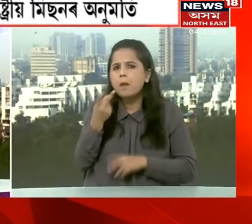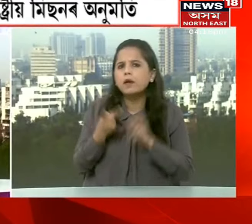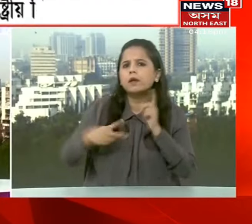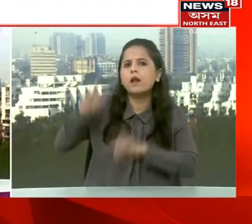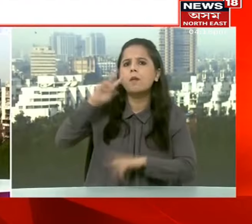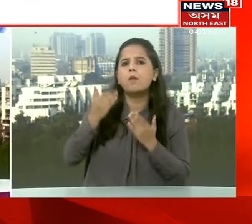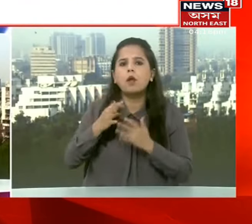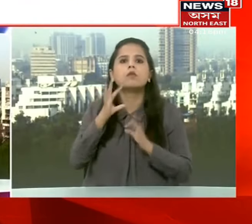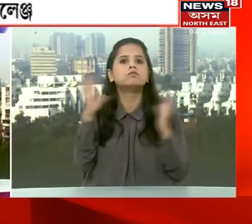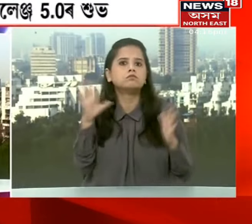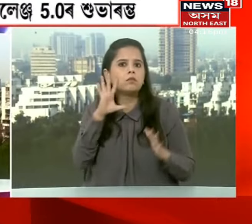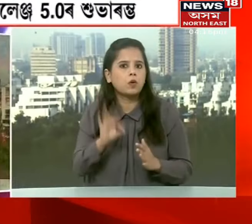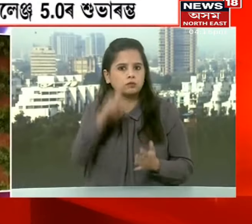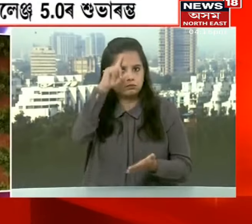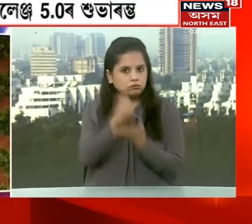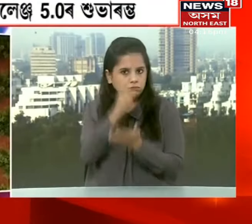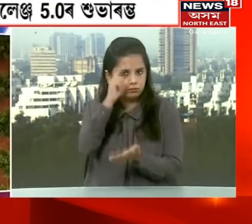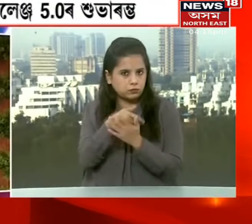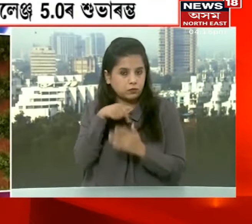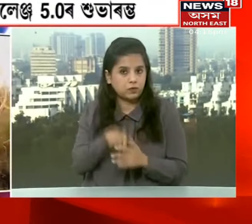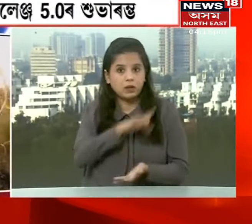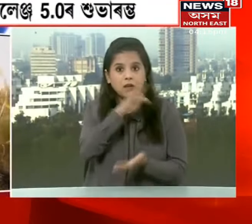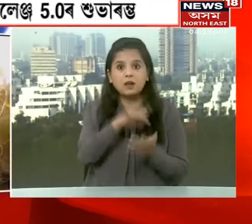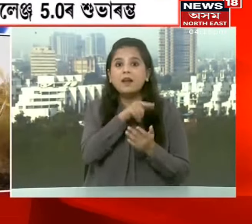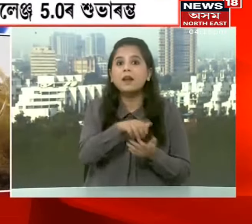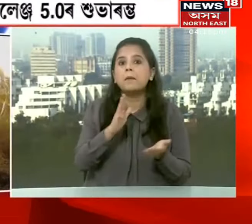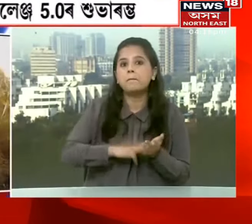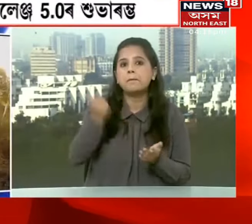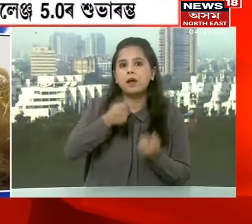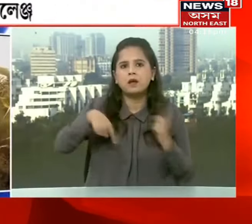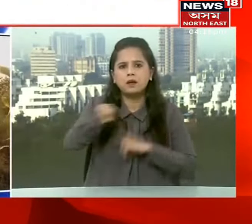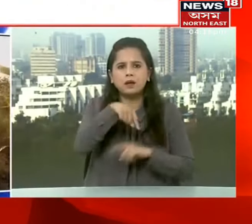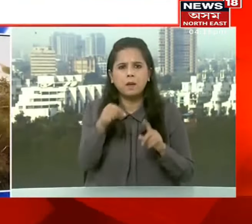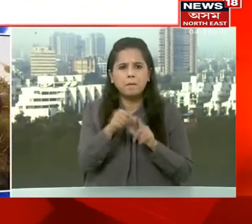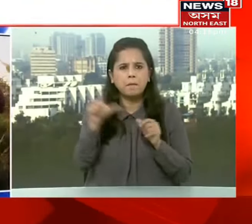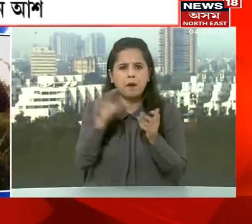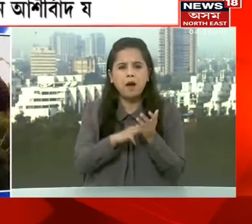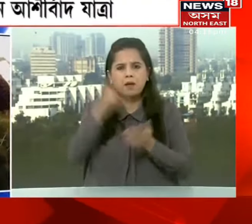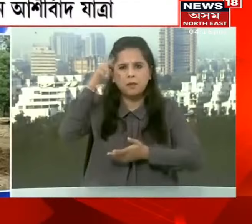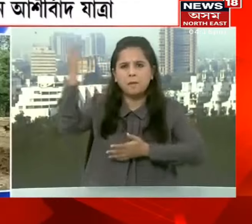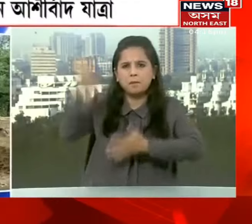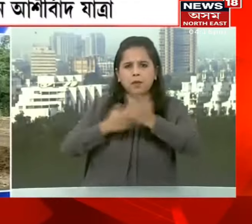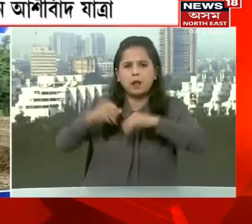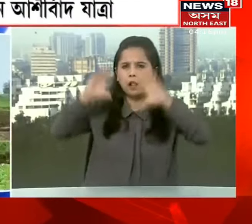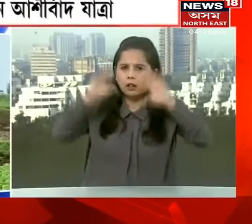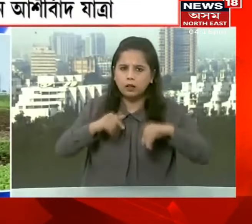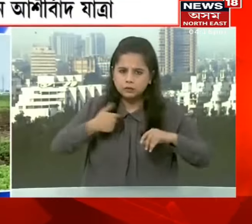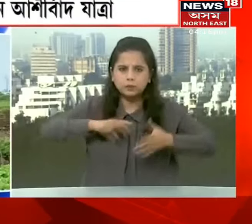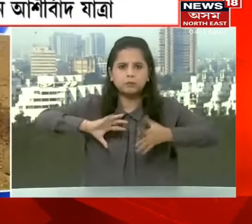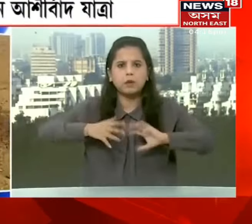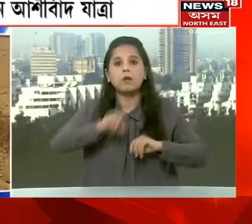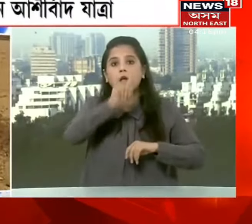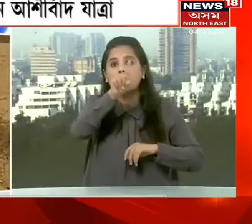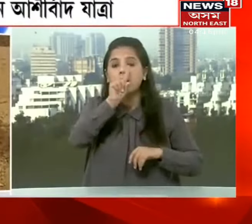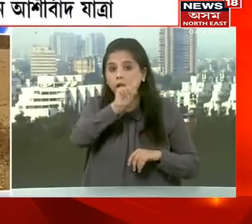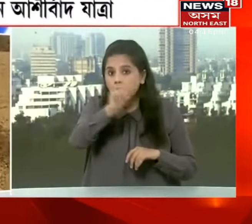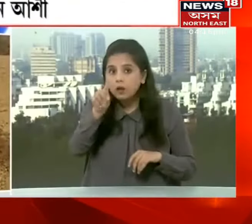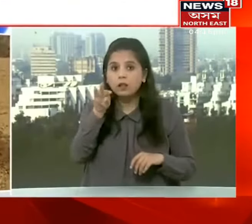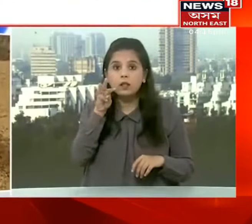अहम निर्णय लिए गए केंद्रीय मंत्रिमंडल ने पाम ऑयल के आयात में कमी के लिए 11,040 करोड़ के खाद्य